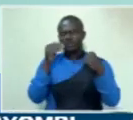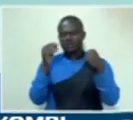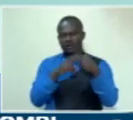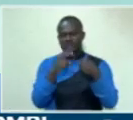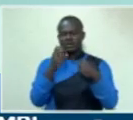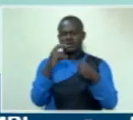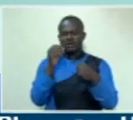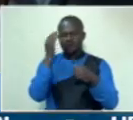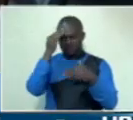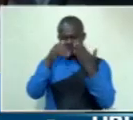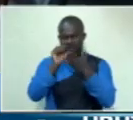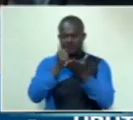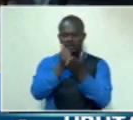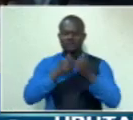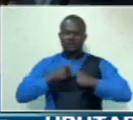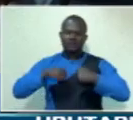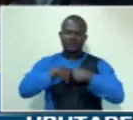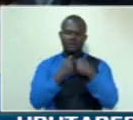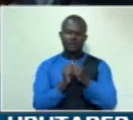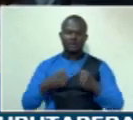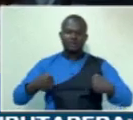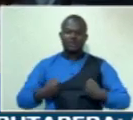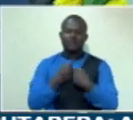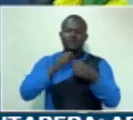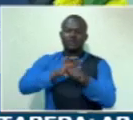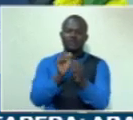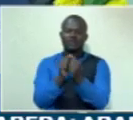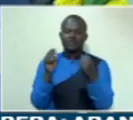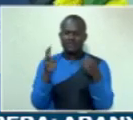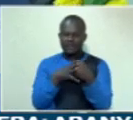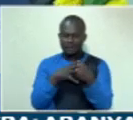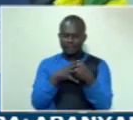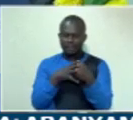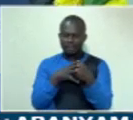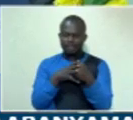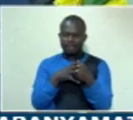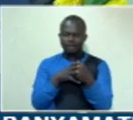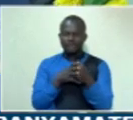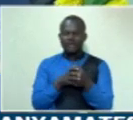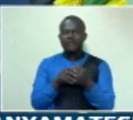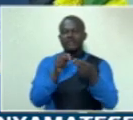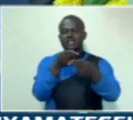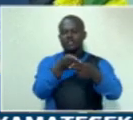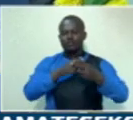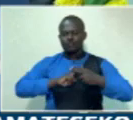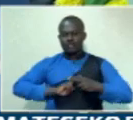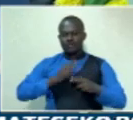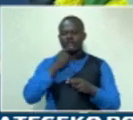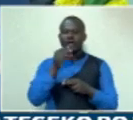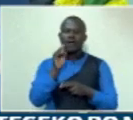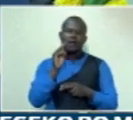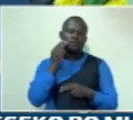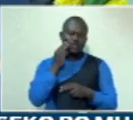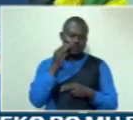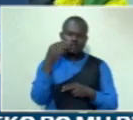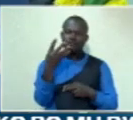mu rwego rwo gufasha u Rwanda guhangana n'ingaruka z'icyorezo cya COVID-19. Inguzanyo ya miliyoni 40